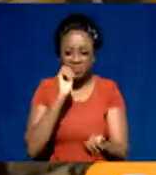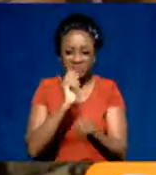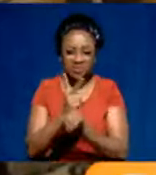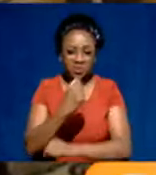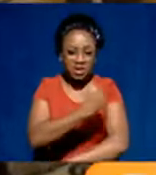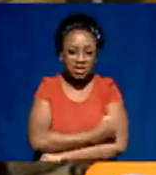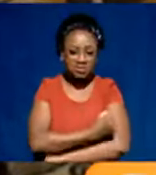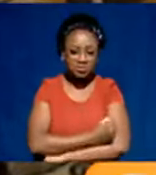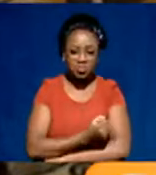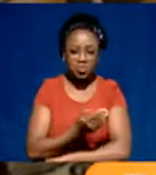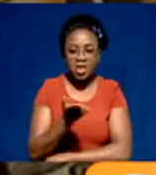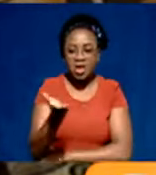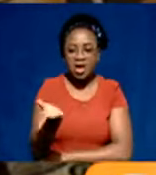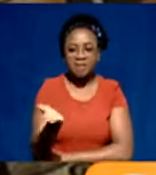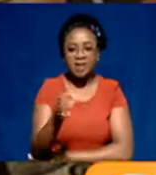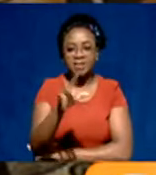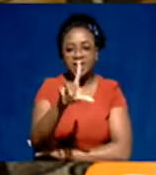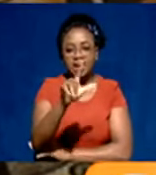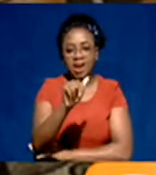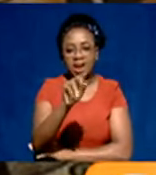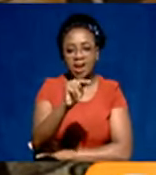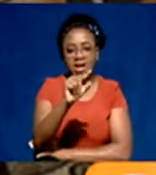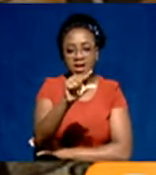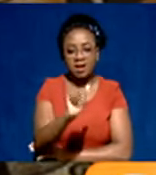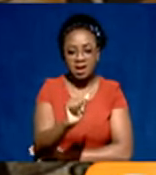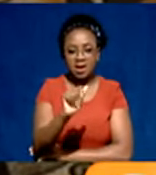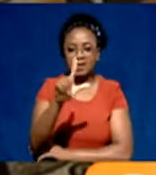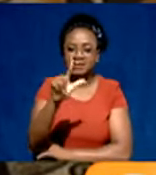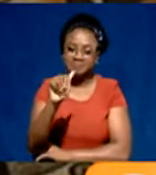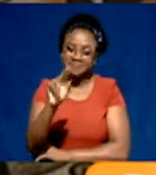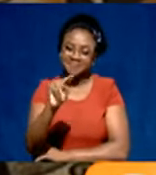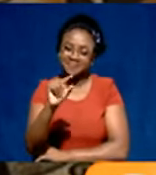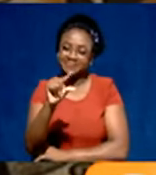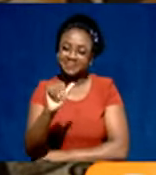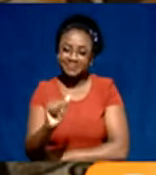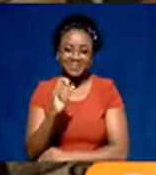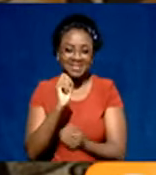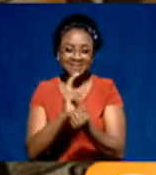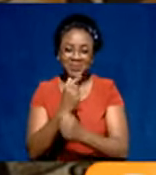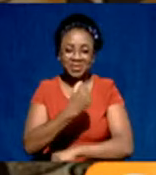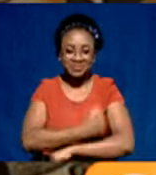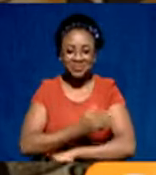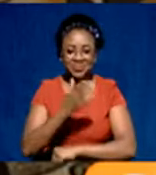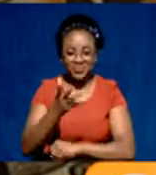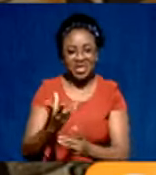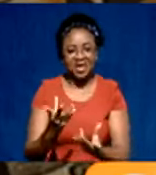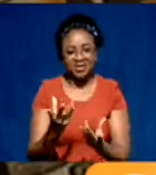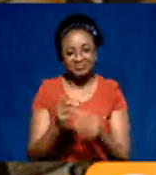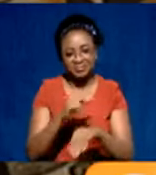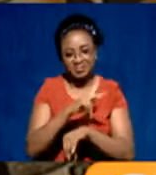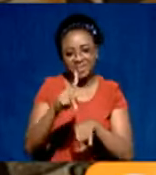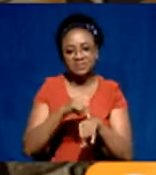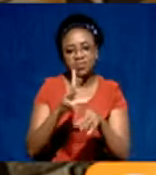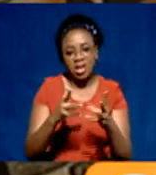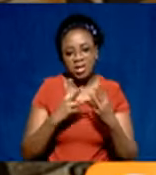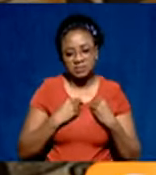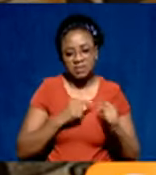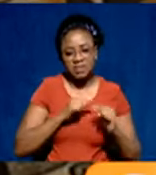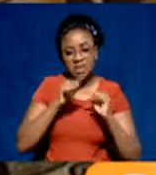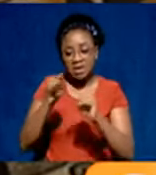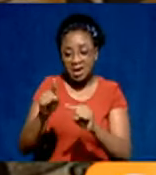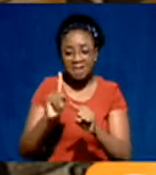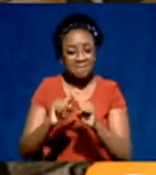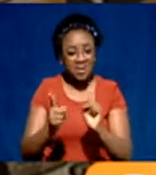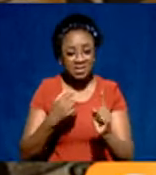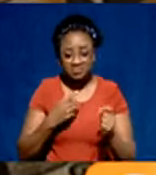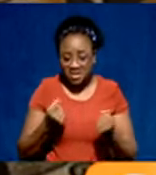ya upili Langalanga Secondary School, ambapo niliweza kukubalika na mwalimu mkuu, na hiyo